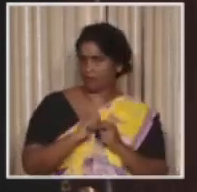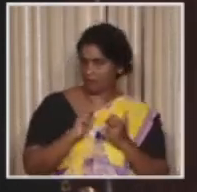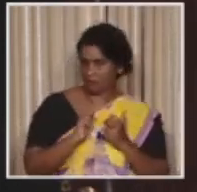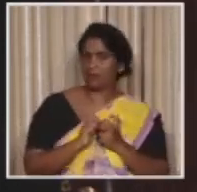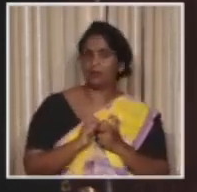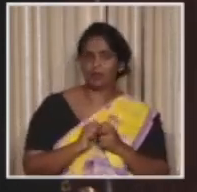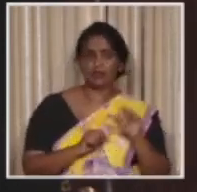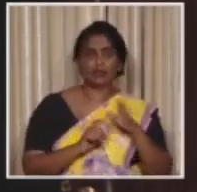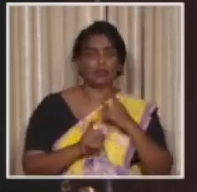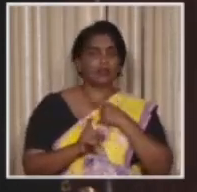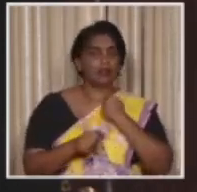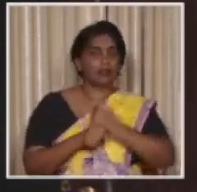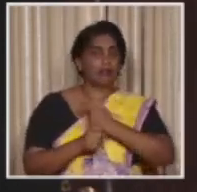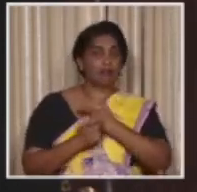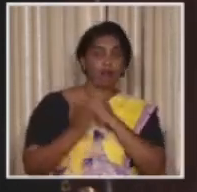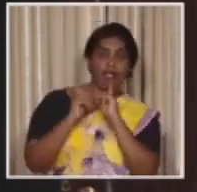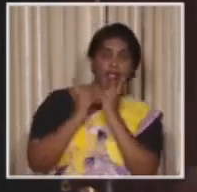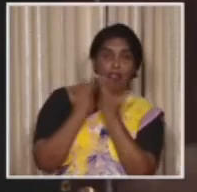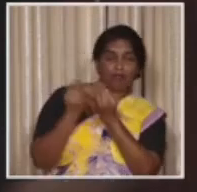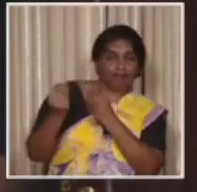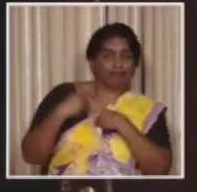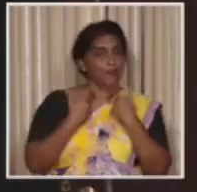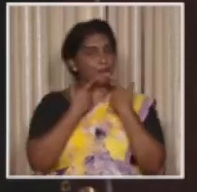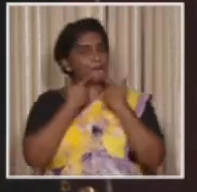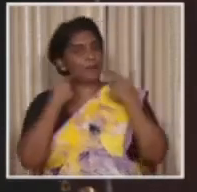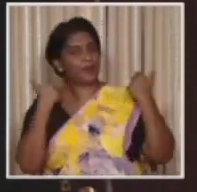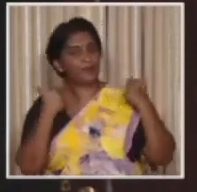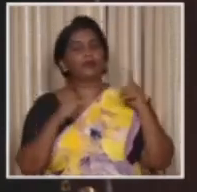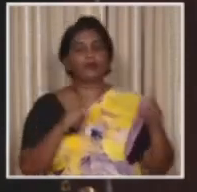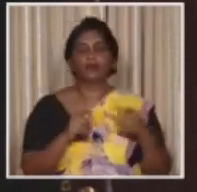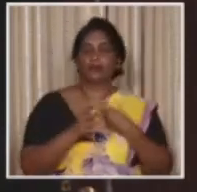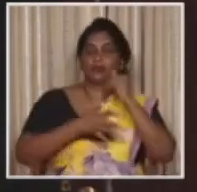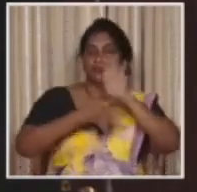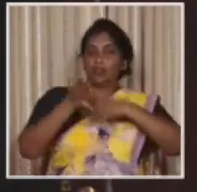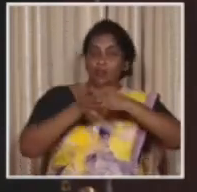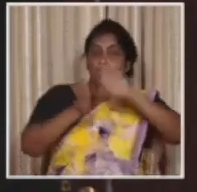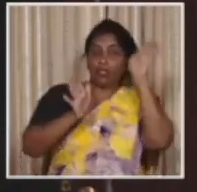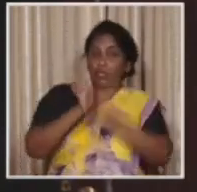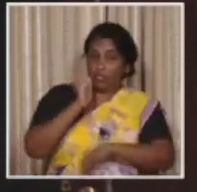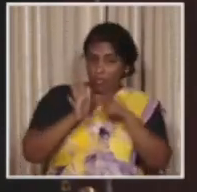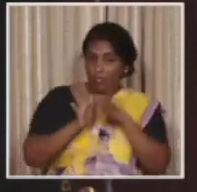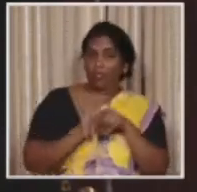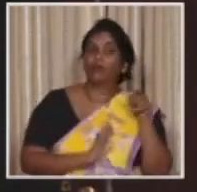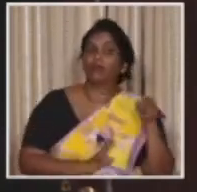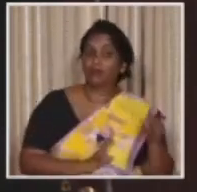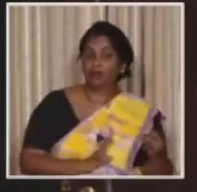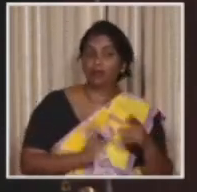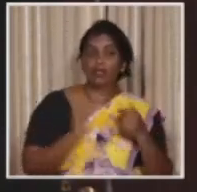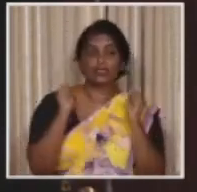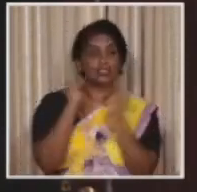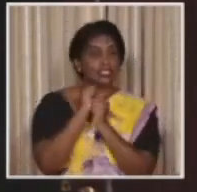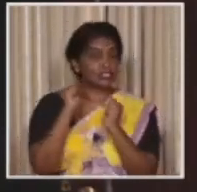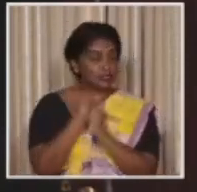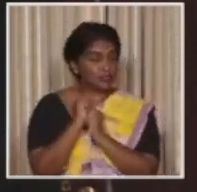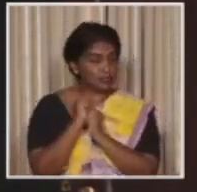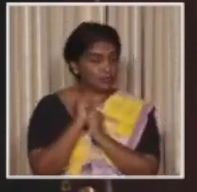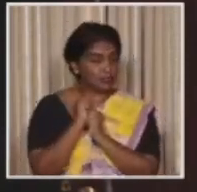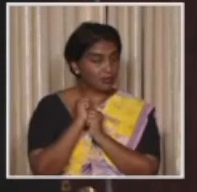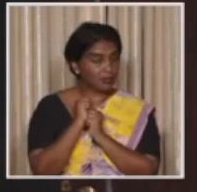සමහර අය මහ බණ්ඩාගාරේ ලකුණු දාගන්නට අර වැෑශීර්ෂ කපා දැමීම සඳහා සමෘද්ධි